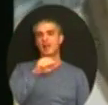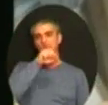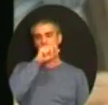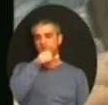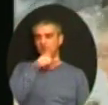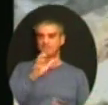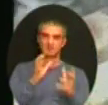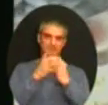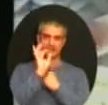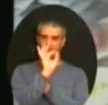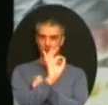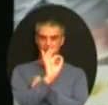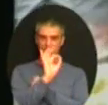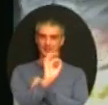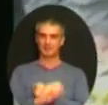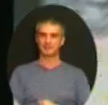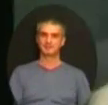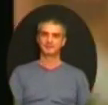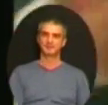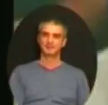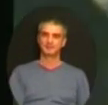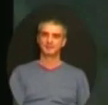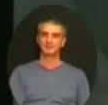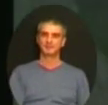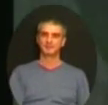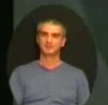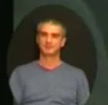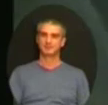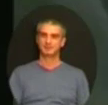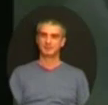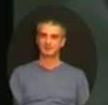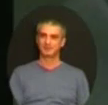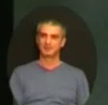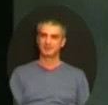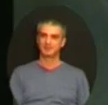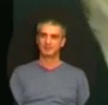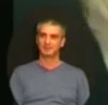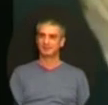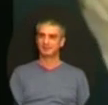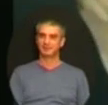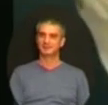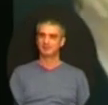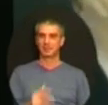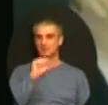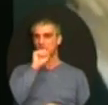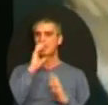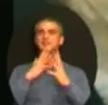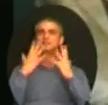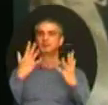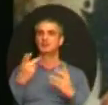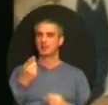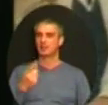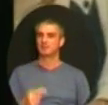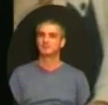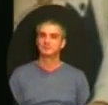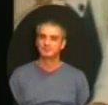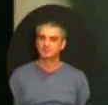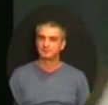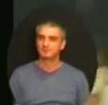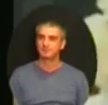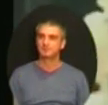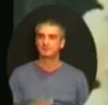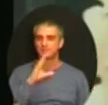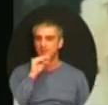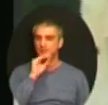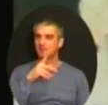עם המחנה שלך. כן, רק נגיד. זה בסדר. רק נגיד. נורא שם כמה מעריצים גדולים דרך אגב. אני חושבת שזו הזדמנות טובה. הוא